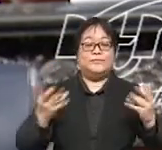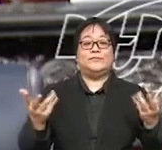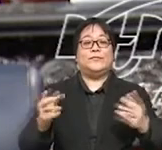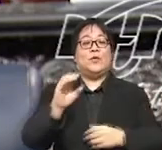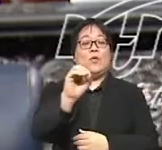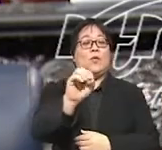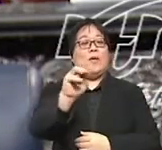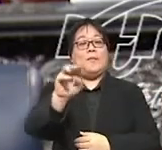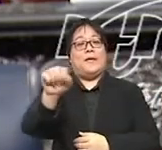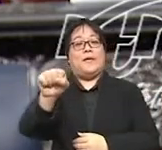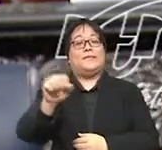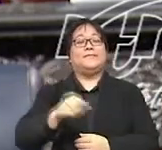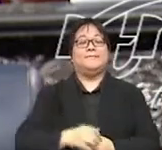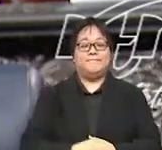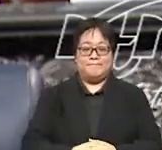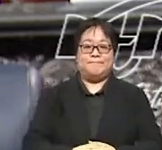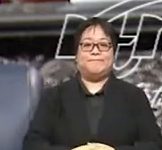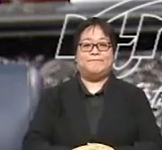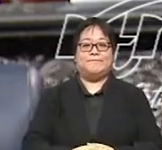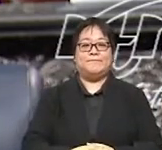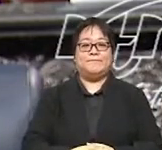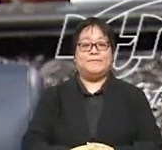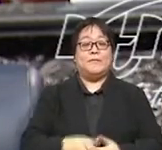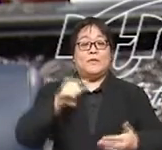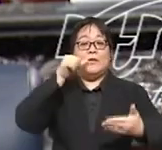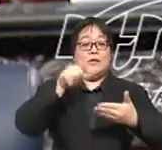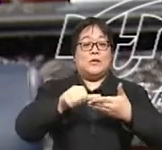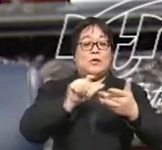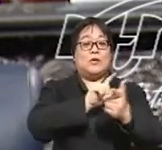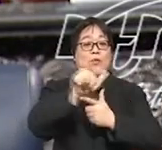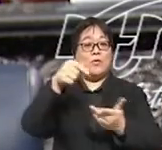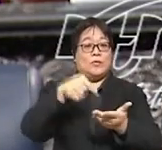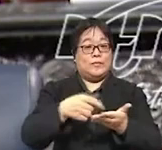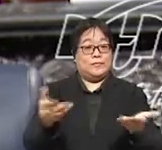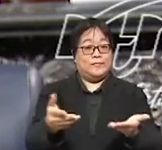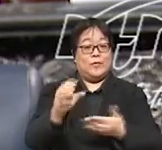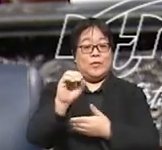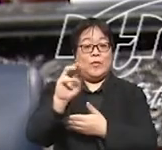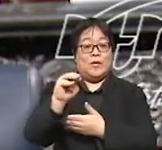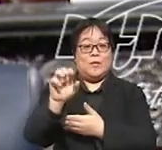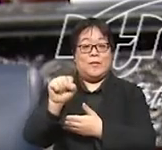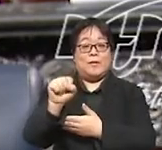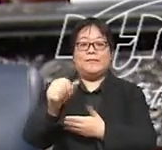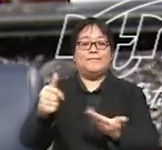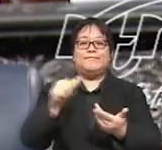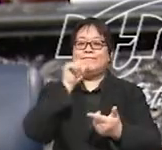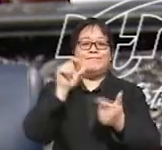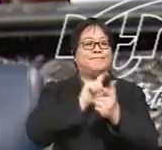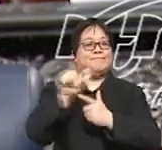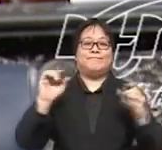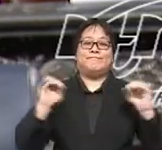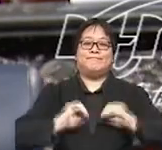dipanggil UMS operasional mining skim surat kelulusan skim gelombong tidak diluluskan